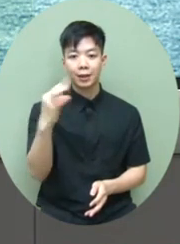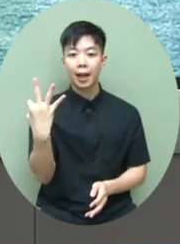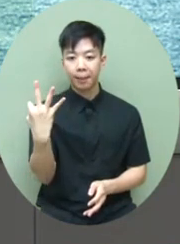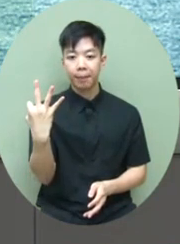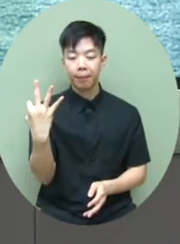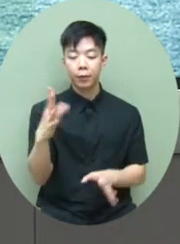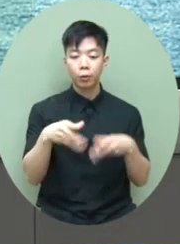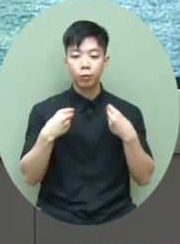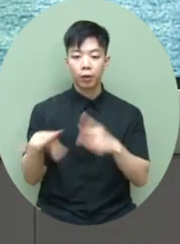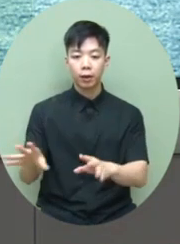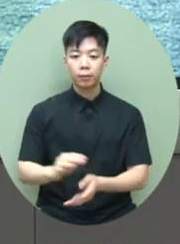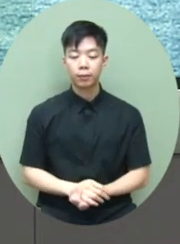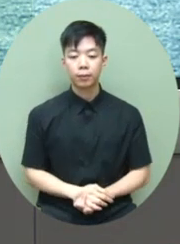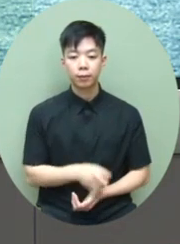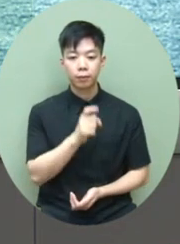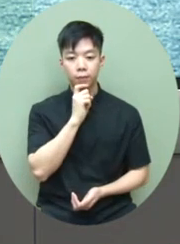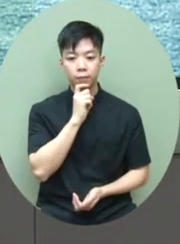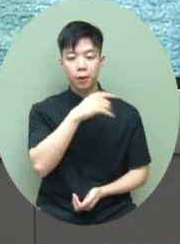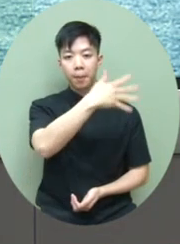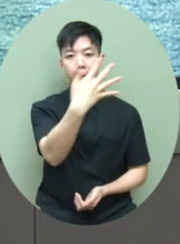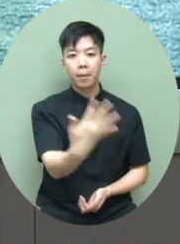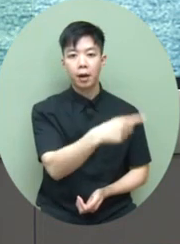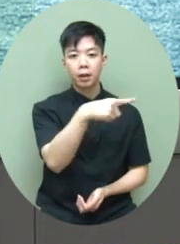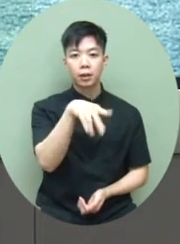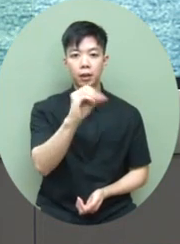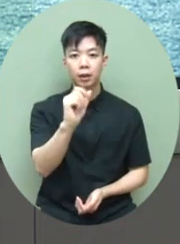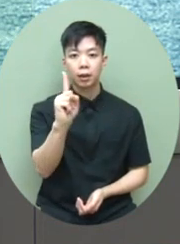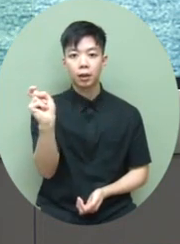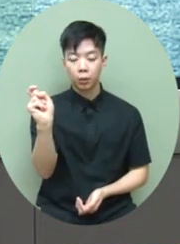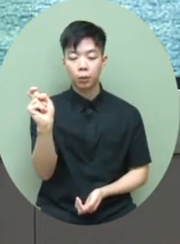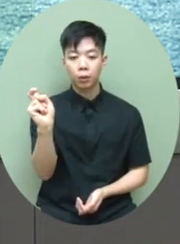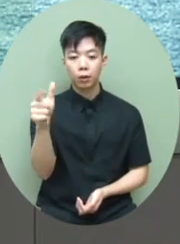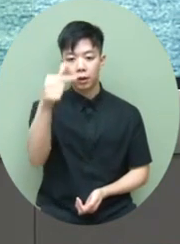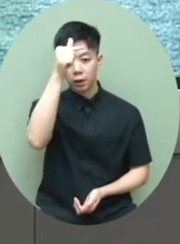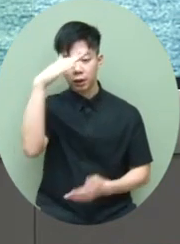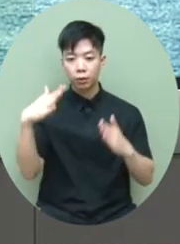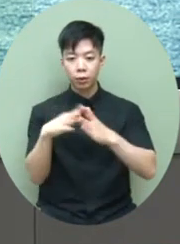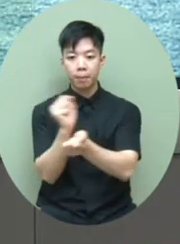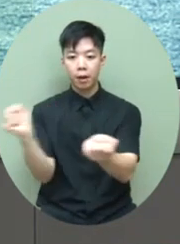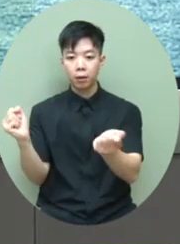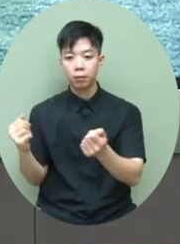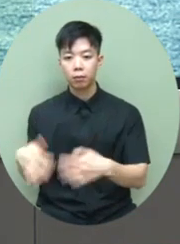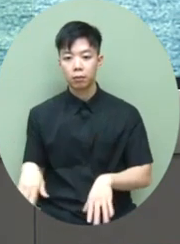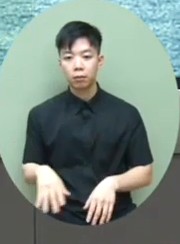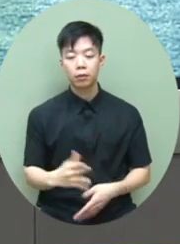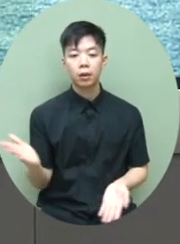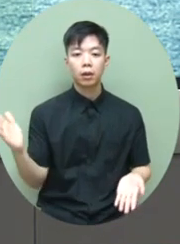51,403名嘅病人康復，咁其中包括51,019名嘅病人咧已經出院。咁